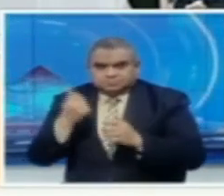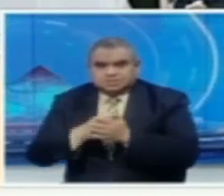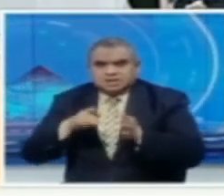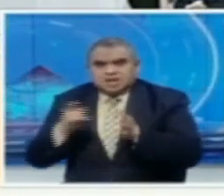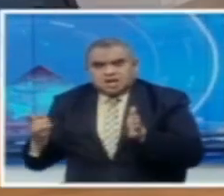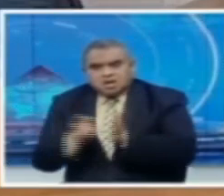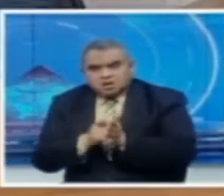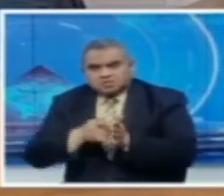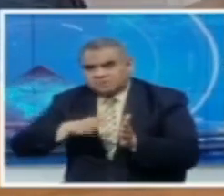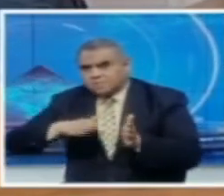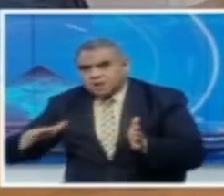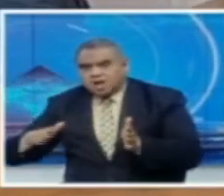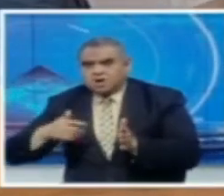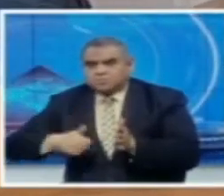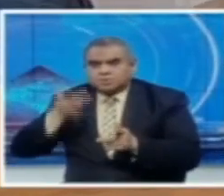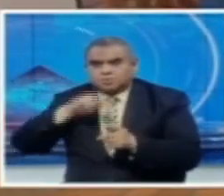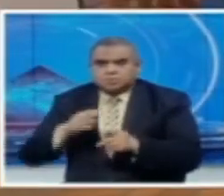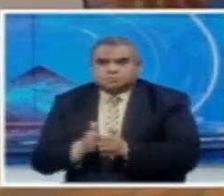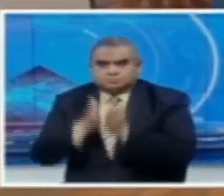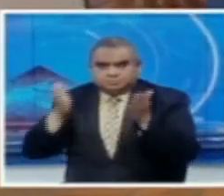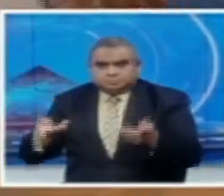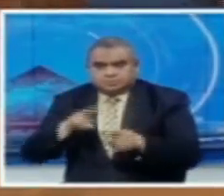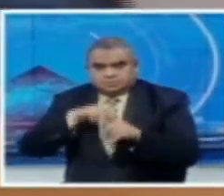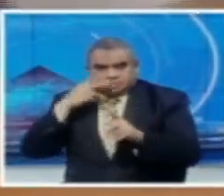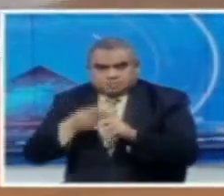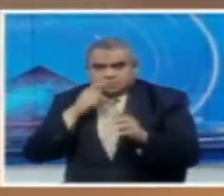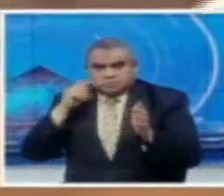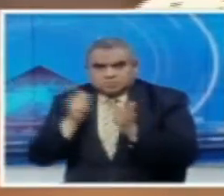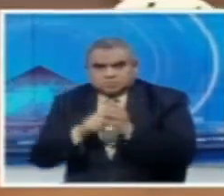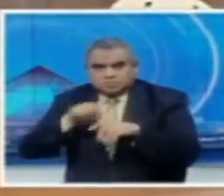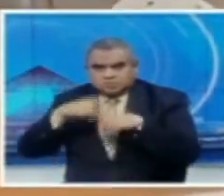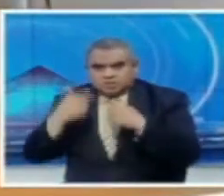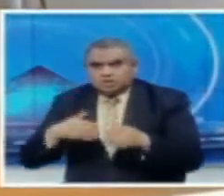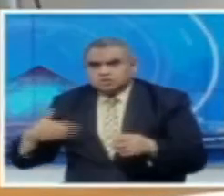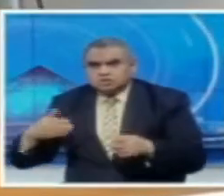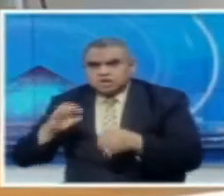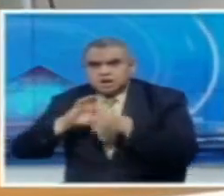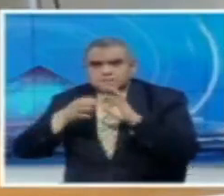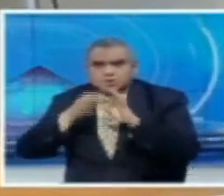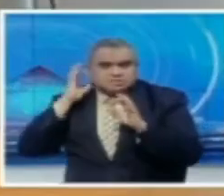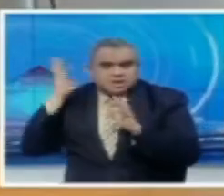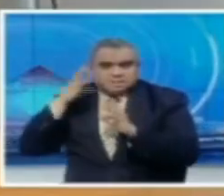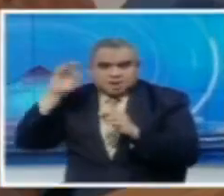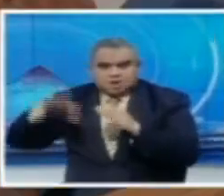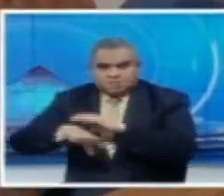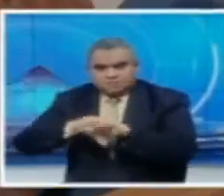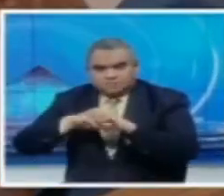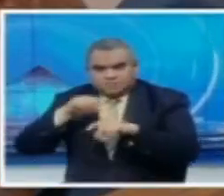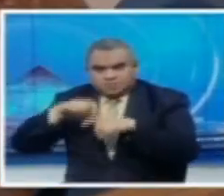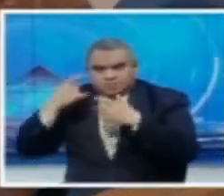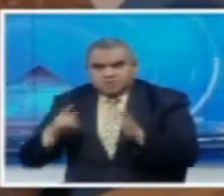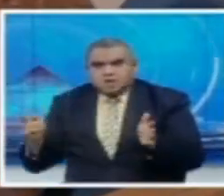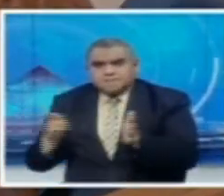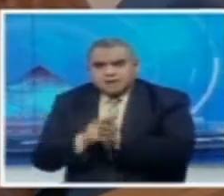البحرية، فضلا عن استعراض المخطط التنفيذي لمنطقة شرق بورسعيد المتكاملة التي تضم ميناء